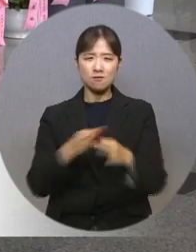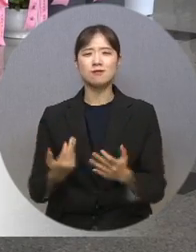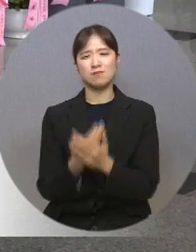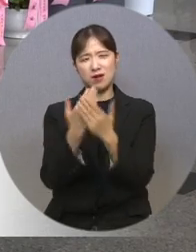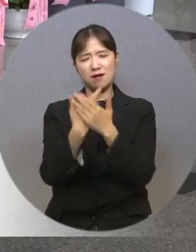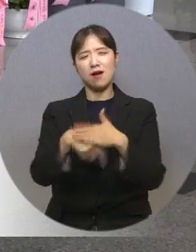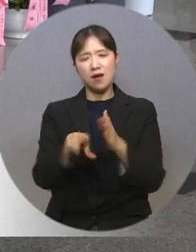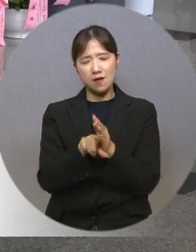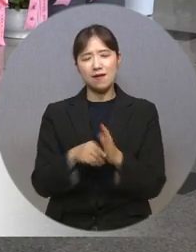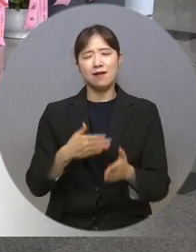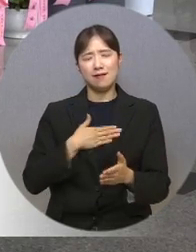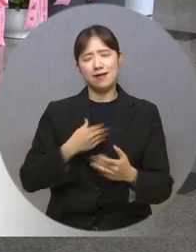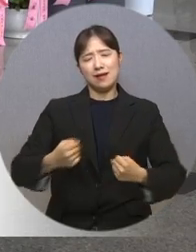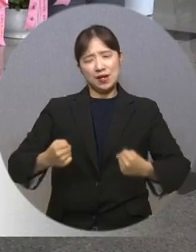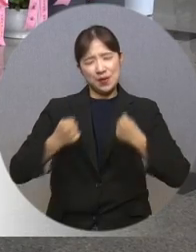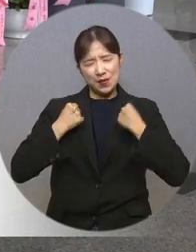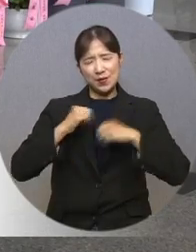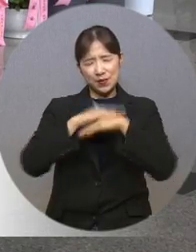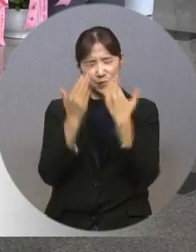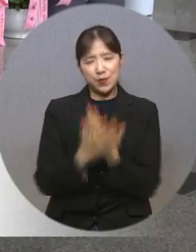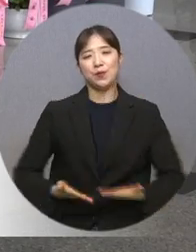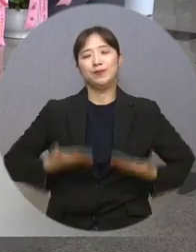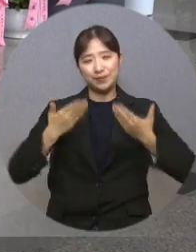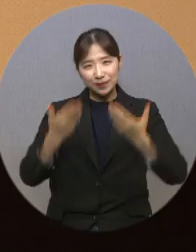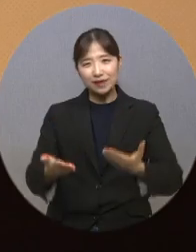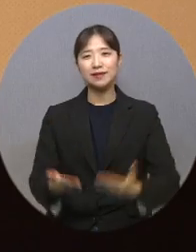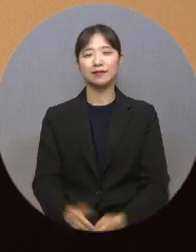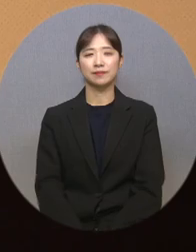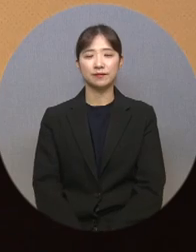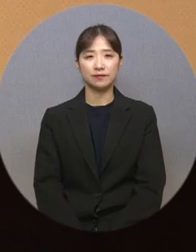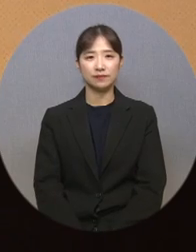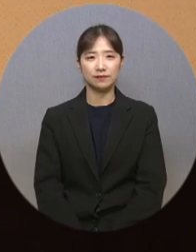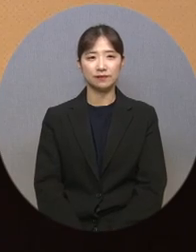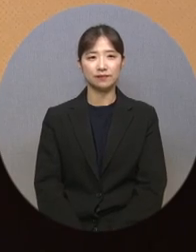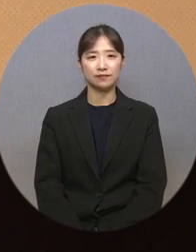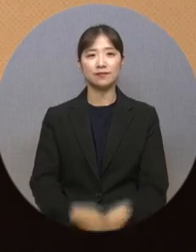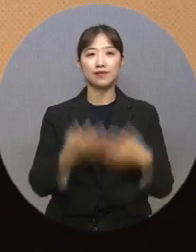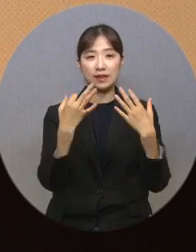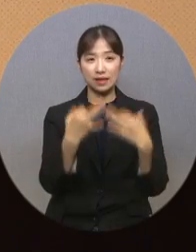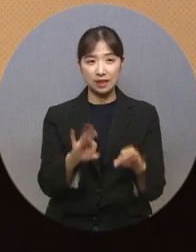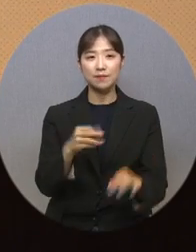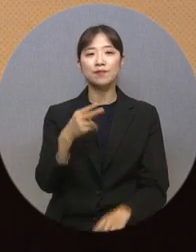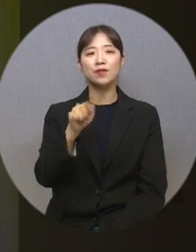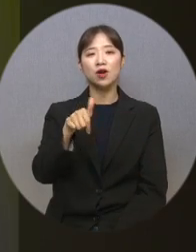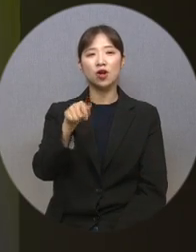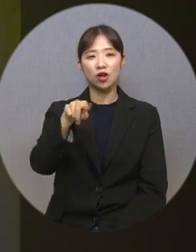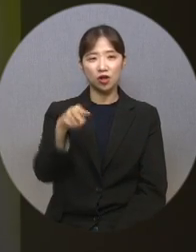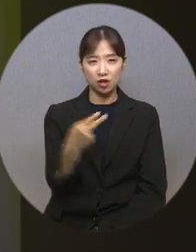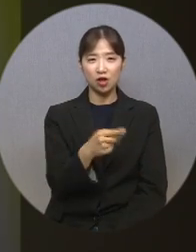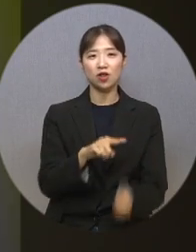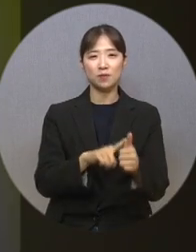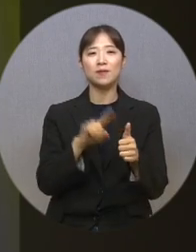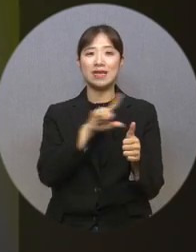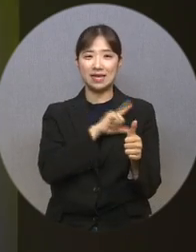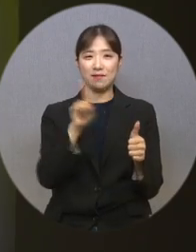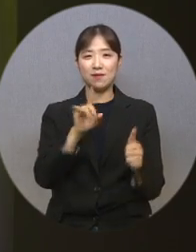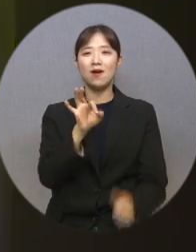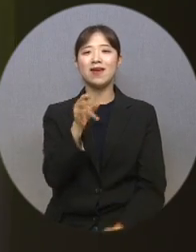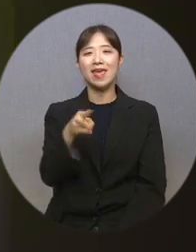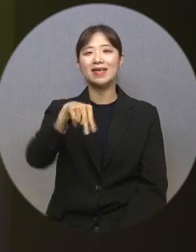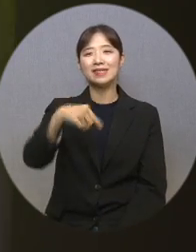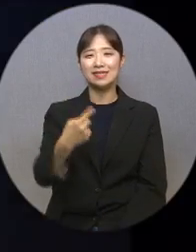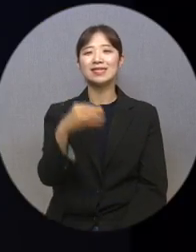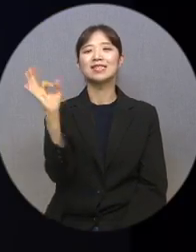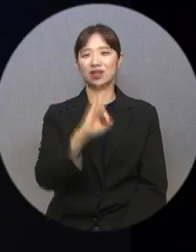위해 본신의 힘을 쏟겠습니다. 김덕현 군수는 예스 연천, 사통팔달의